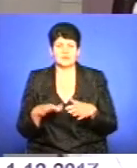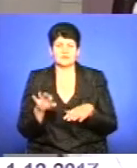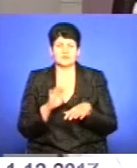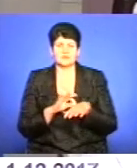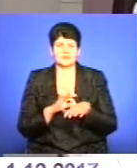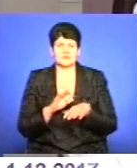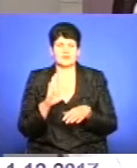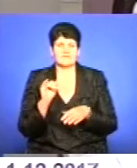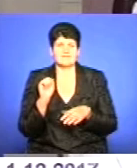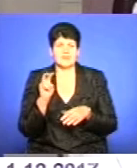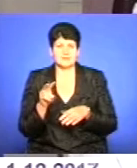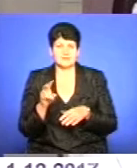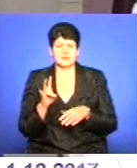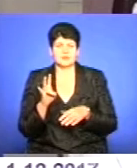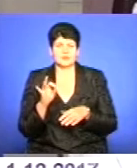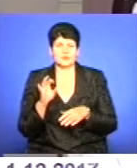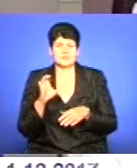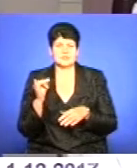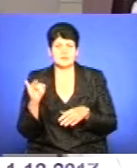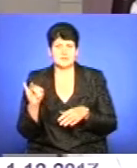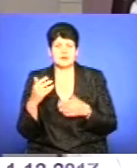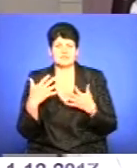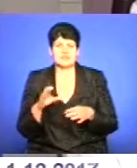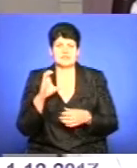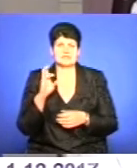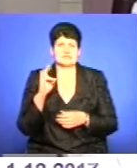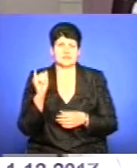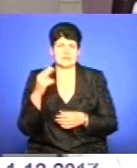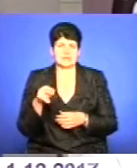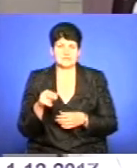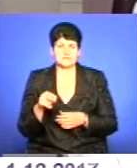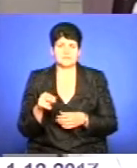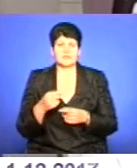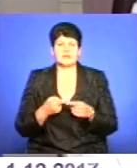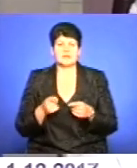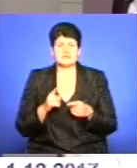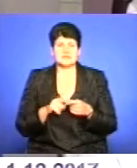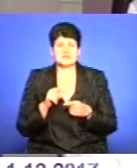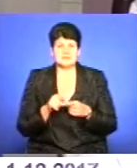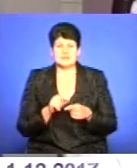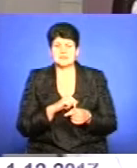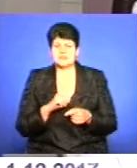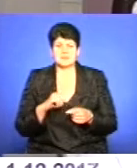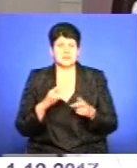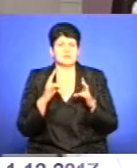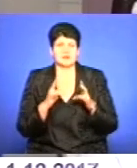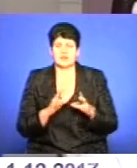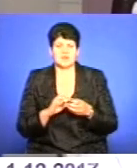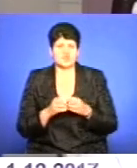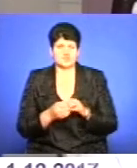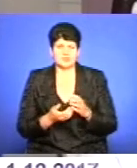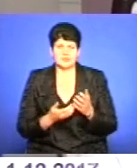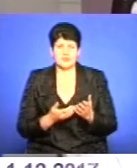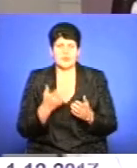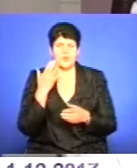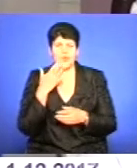не ВІЛ-насійства, а, власне, діагноз СНІД. Ну і це саме трагічне, бо